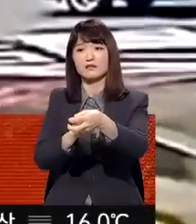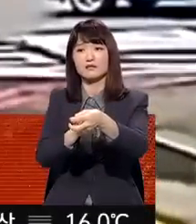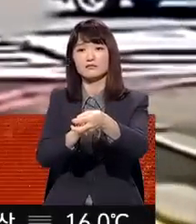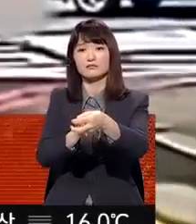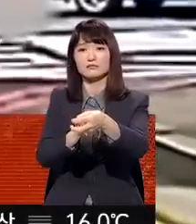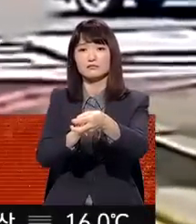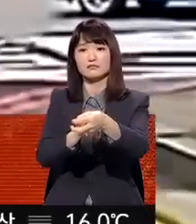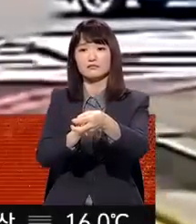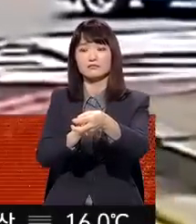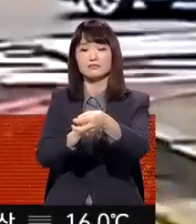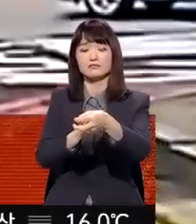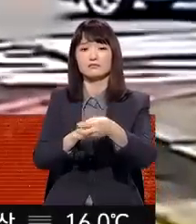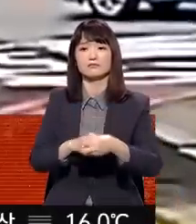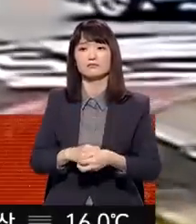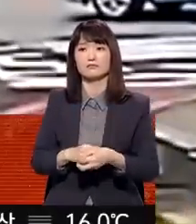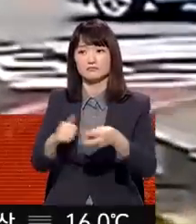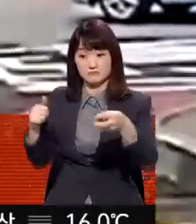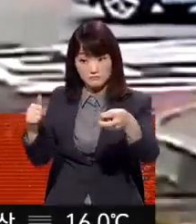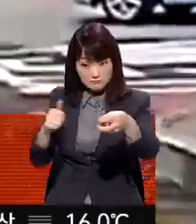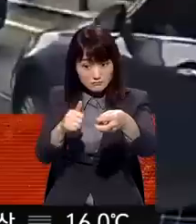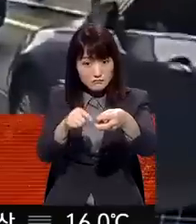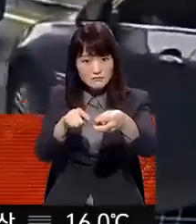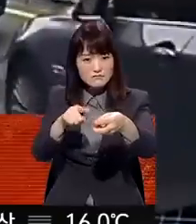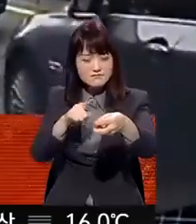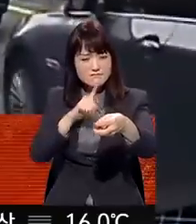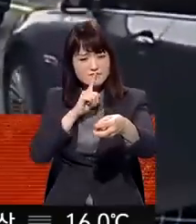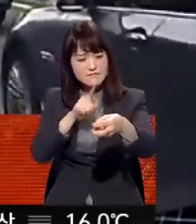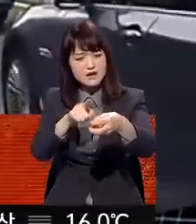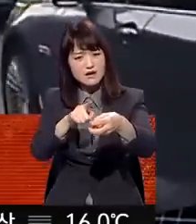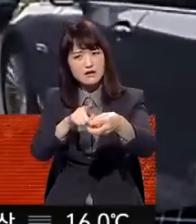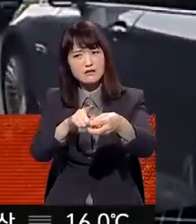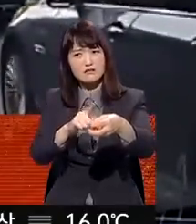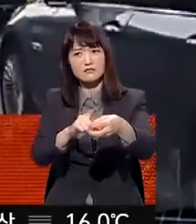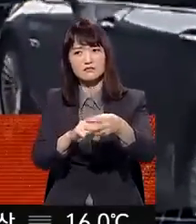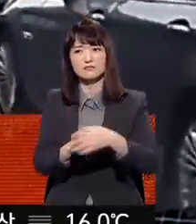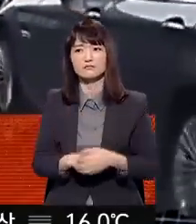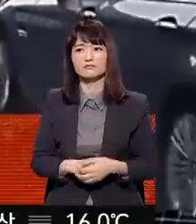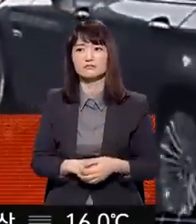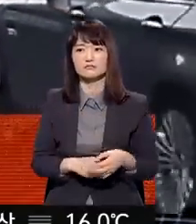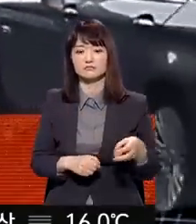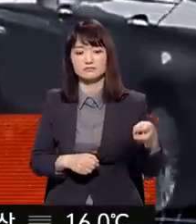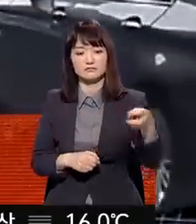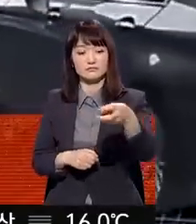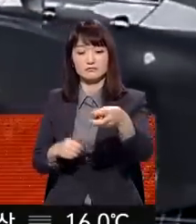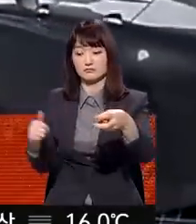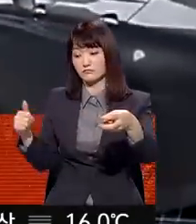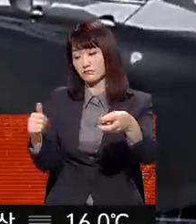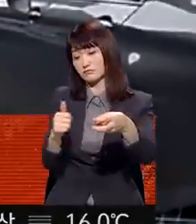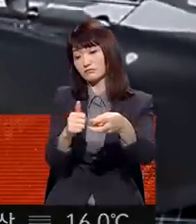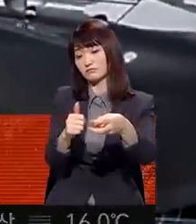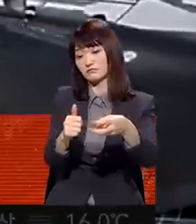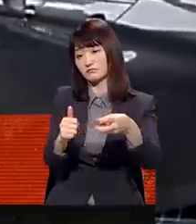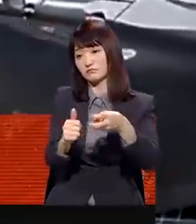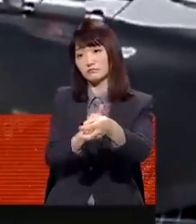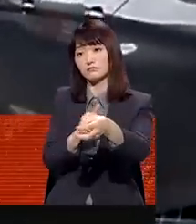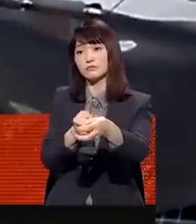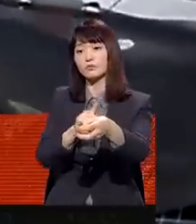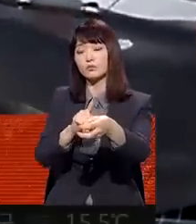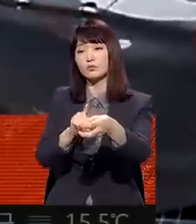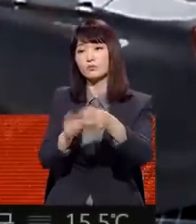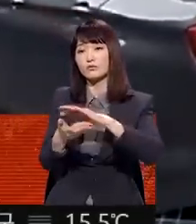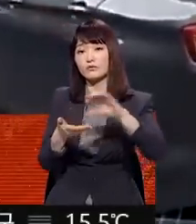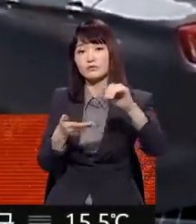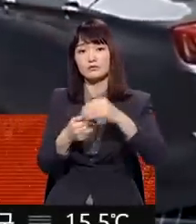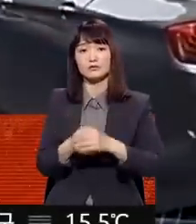운전자에게 직접 찾아가서 따지더라는 겁니다. 지금 가네요. 따서 야, 너 왜 치고 그냥 가? 아하, 자,